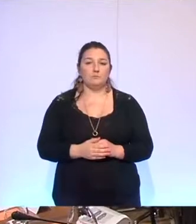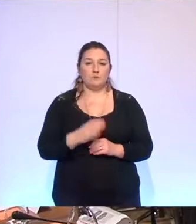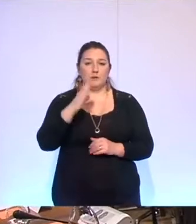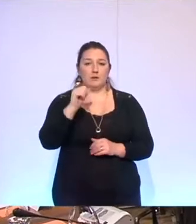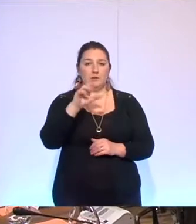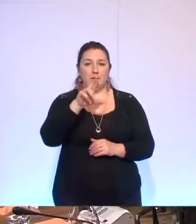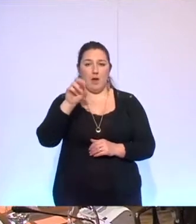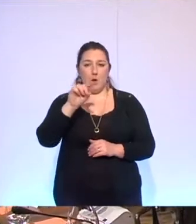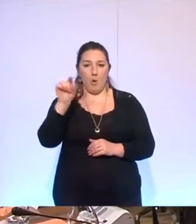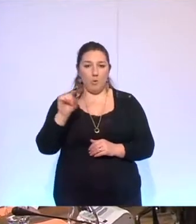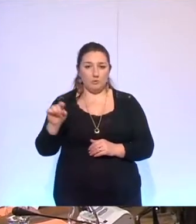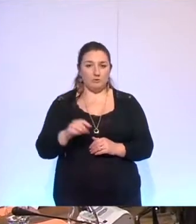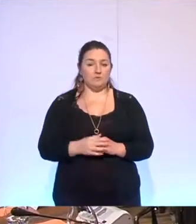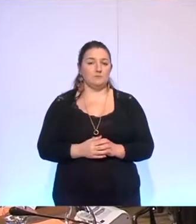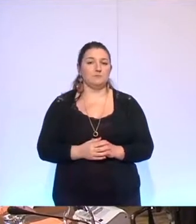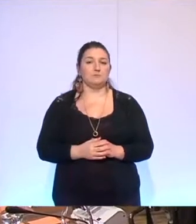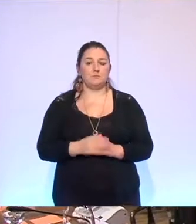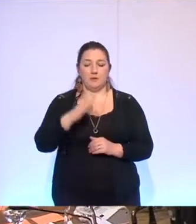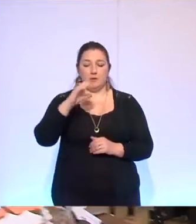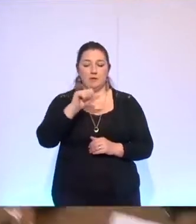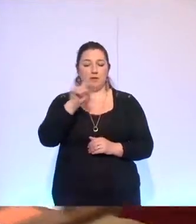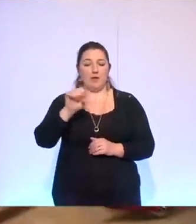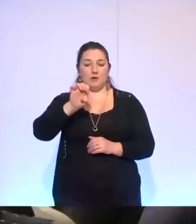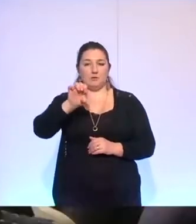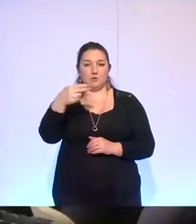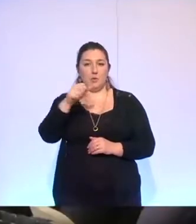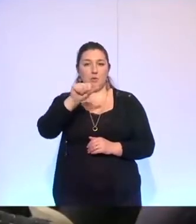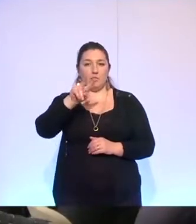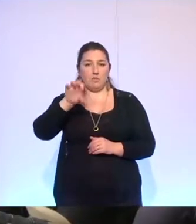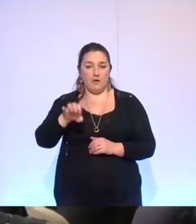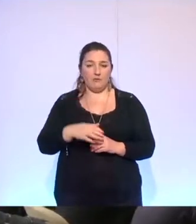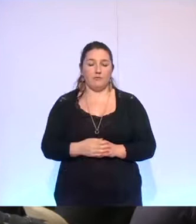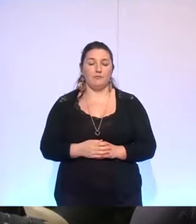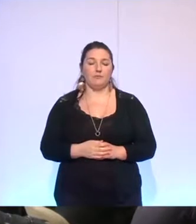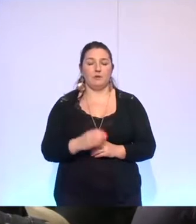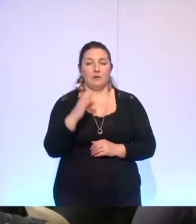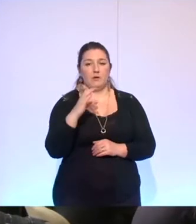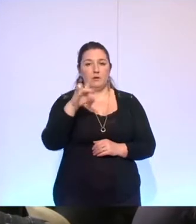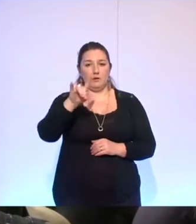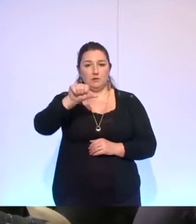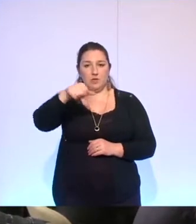Carose Emmanuel. Cazenave Richard. Présent. Chamussy Mathieu.